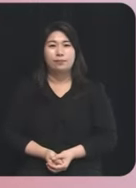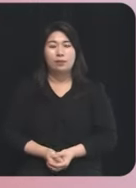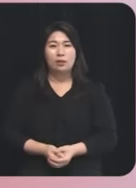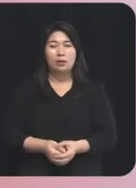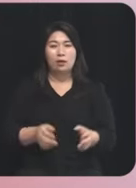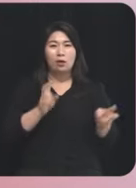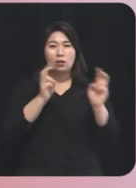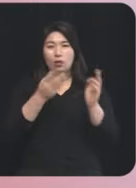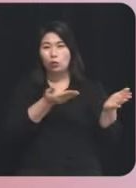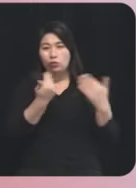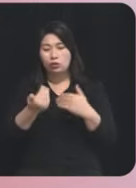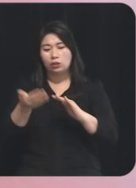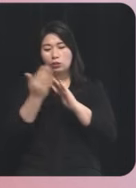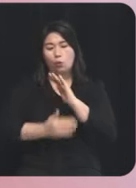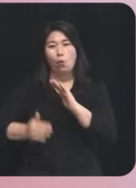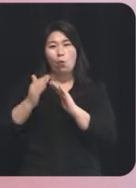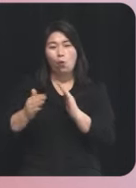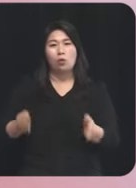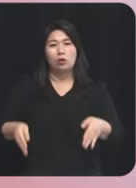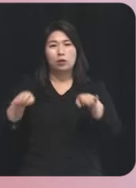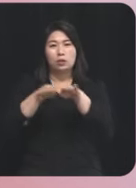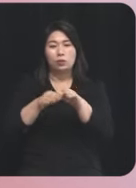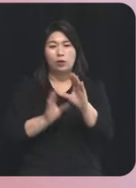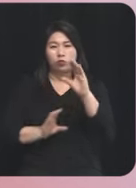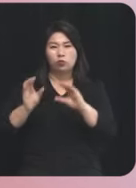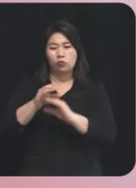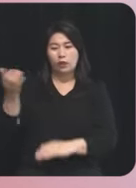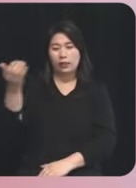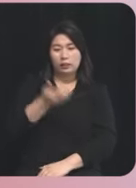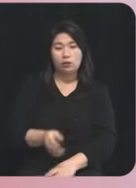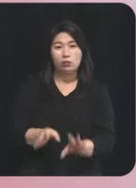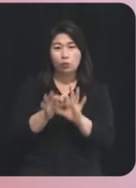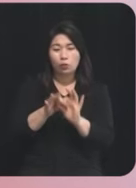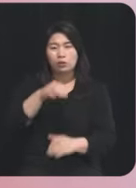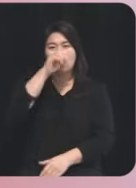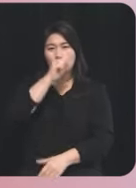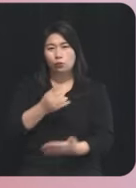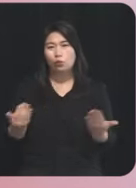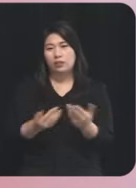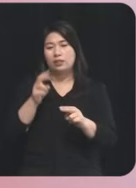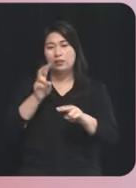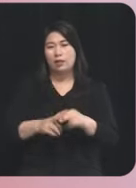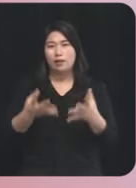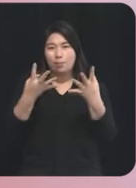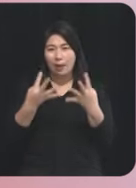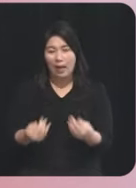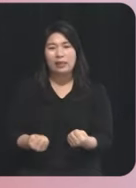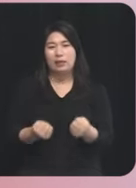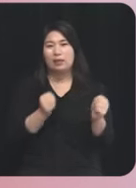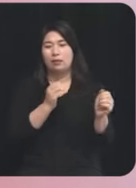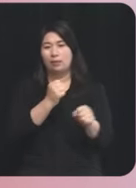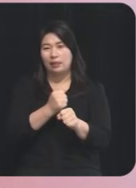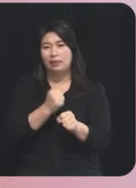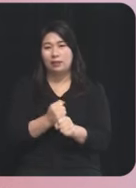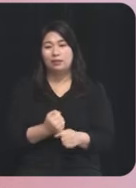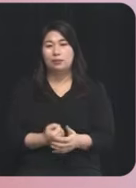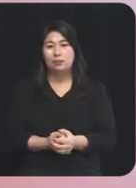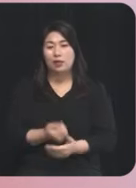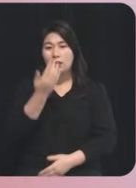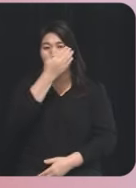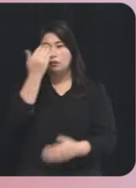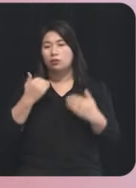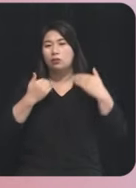유치와 공공기관 추가 이전 등을 통해 양질의 일자리를 많이 확보하도록 하겠습니다.